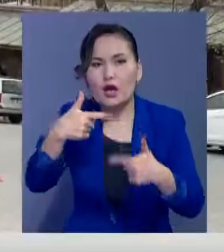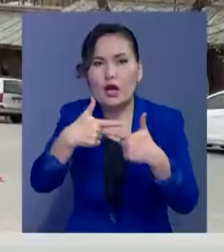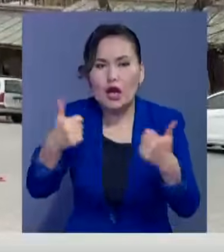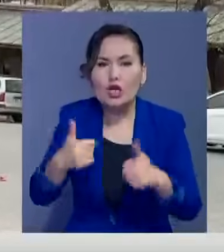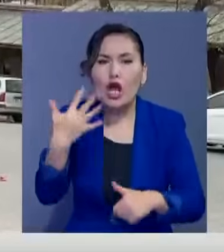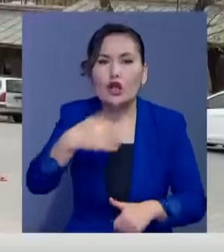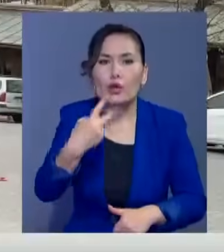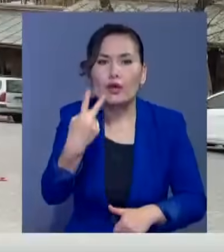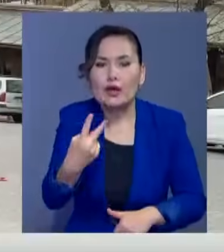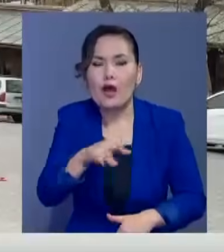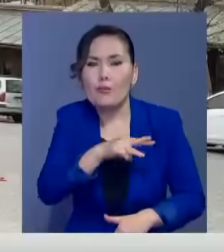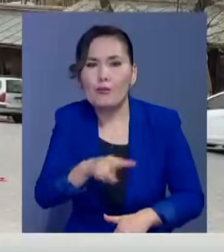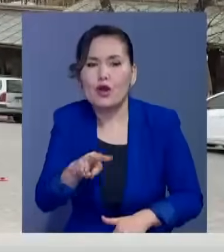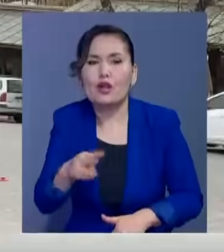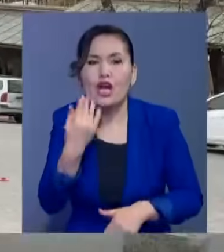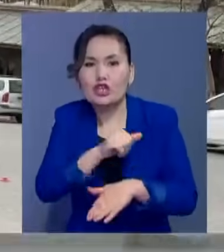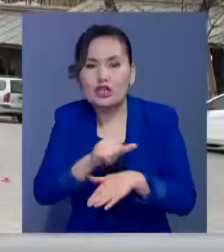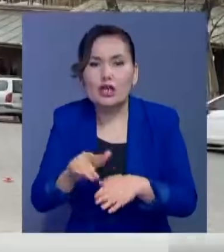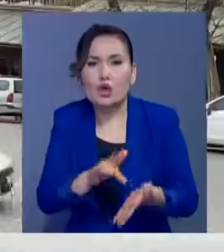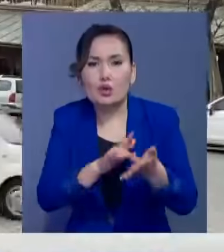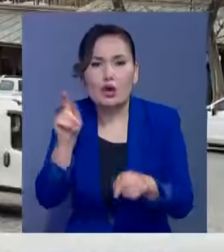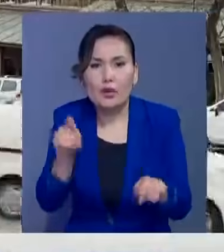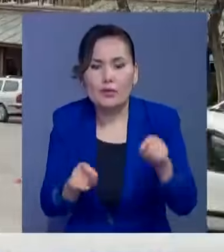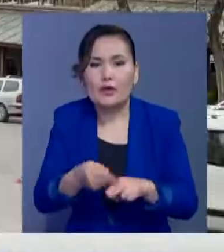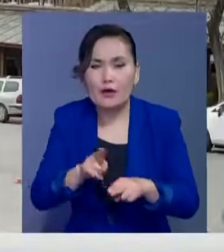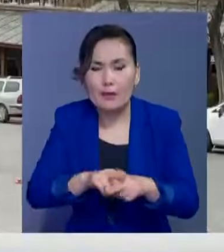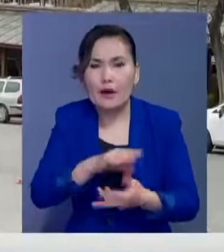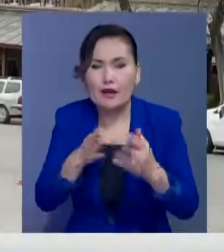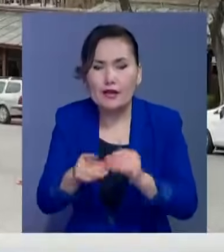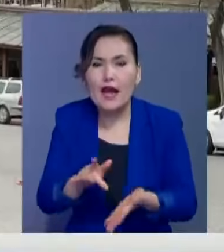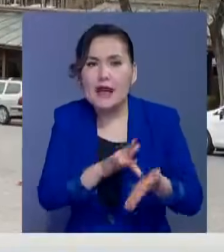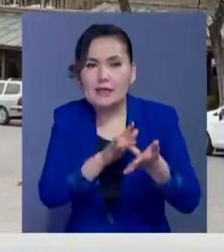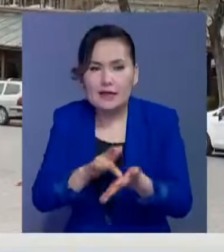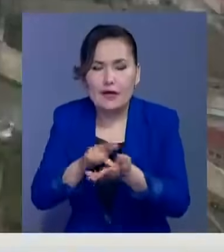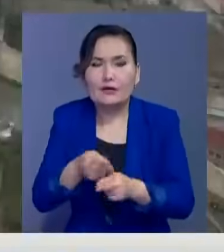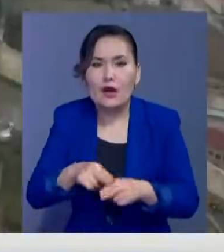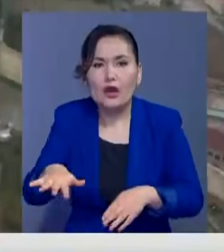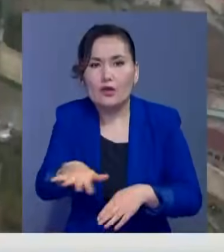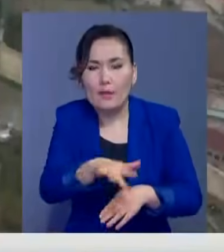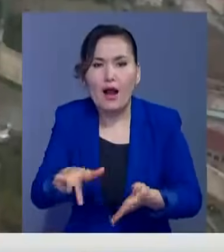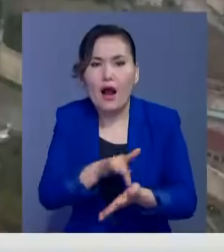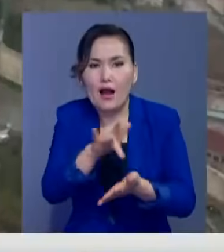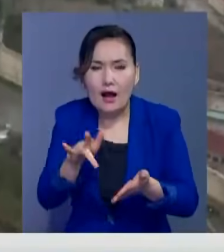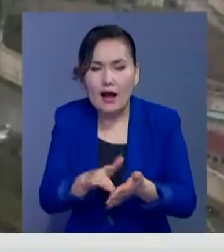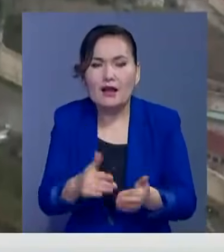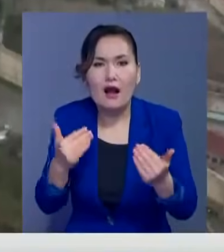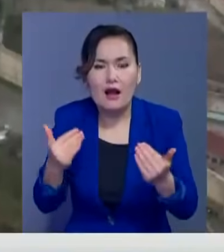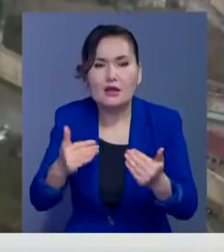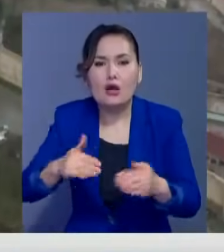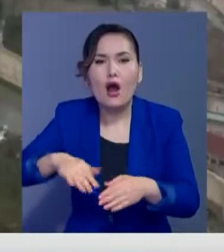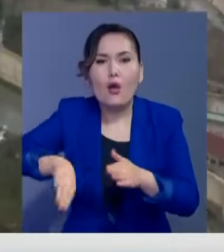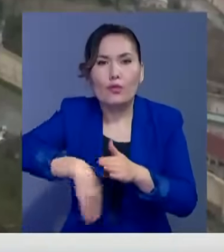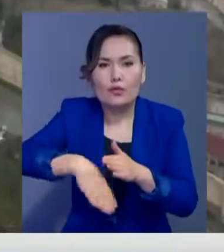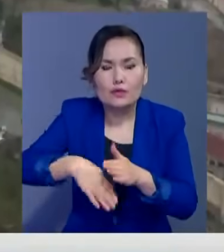52 миллионға жуық шетелдік турист тұрақтапты. Десекте, әдетте саяхатшыларға толы Анадолу шаһарлары бүгінде бос. Себебі